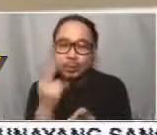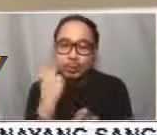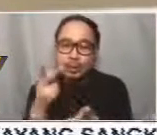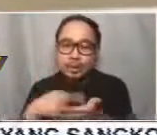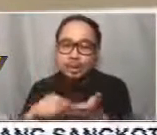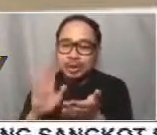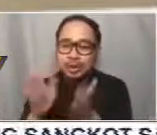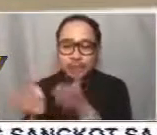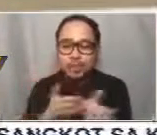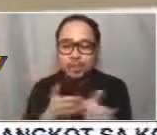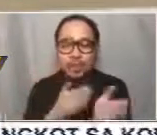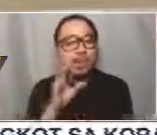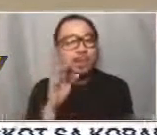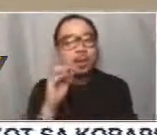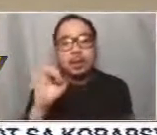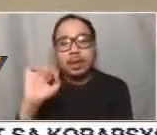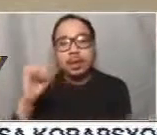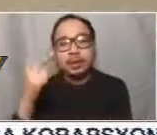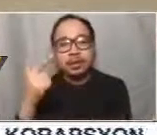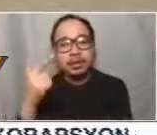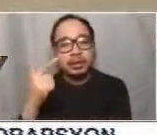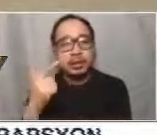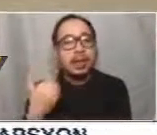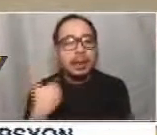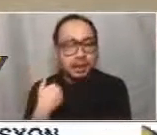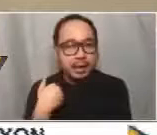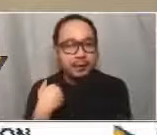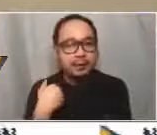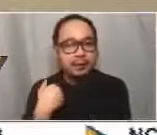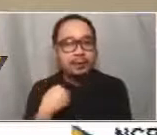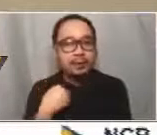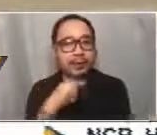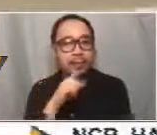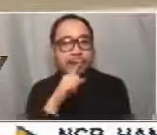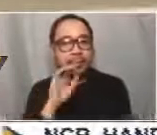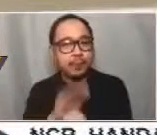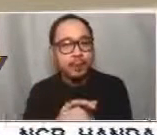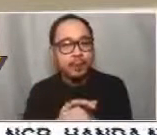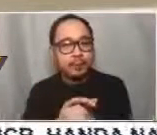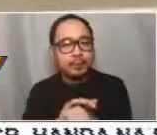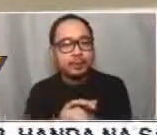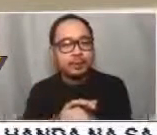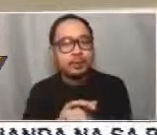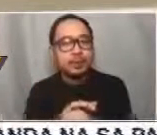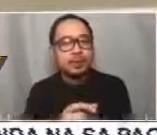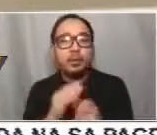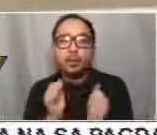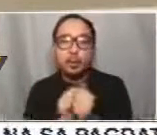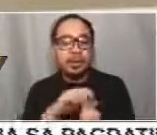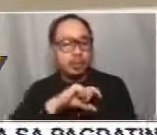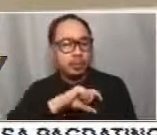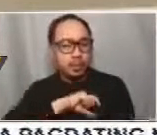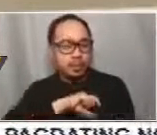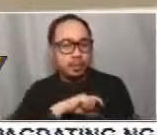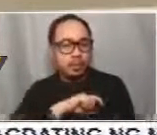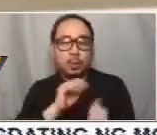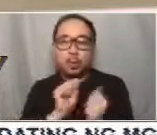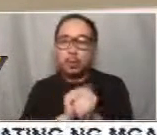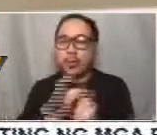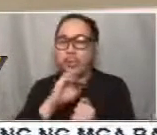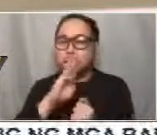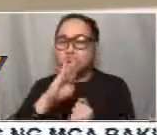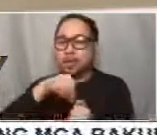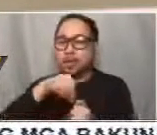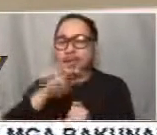of course they're going to recommend what they think is good for NCR. Sa ngayon maganda yung numero. If they're going